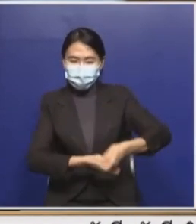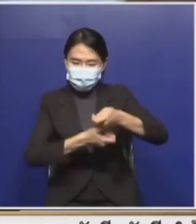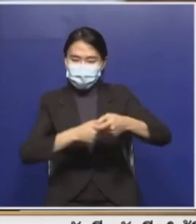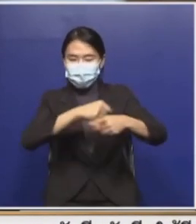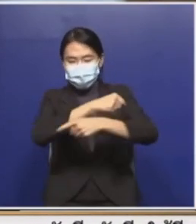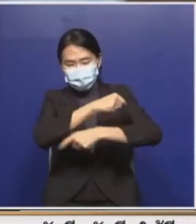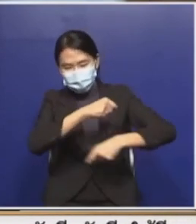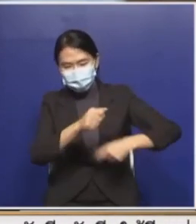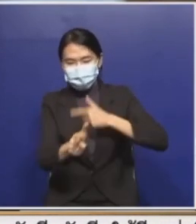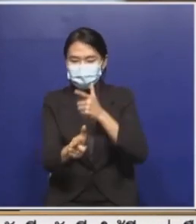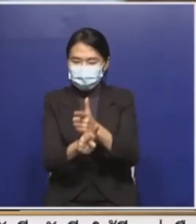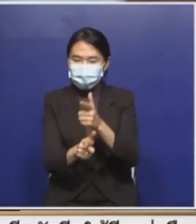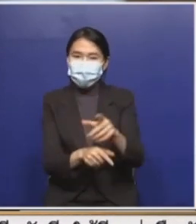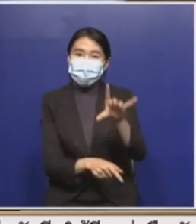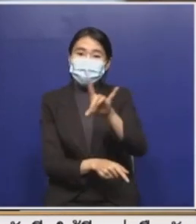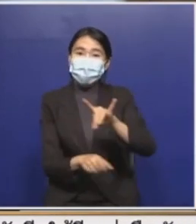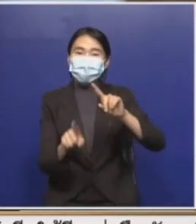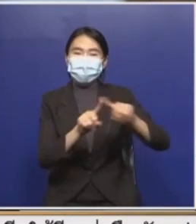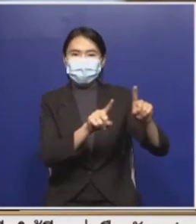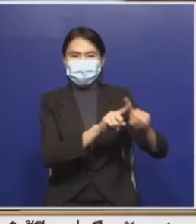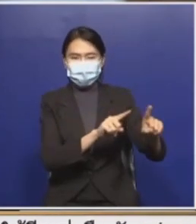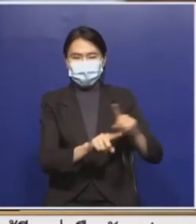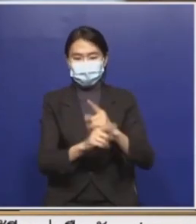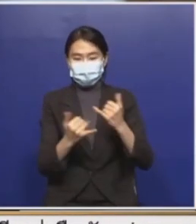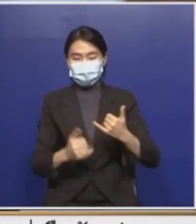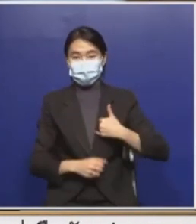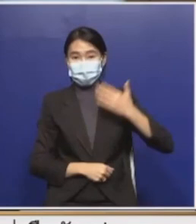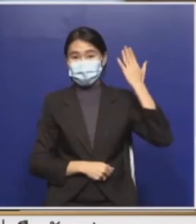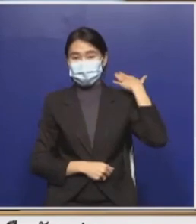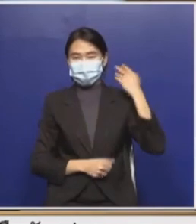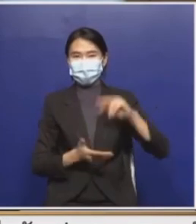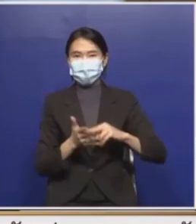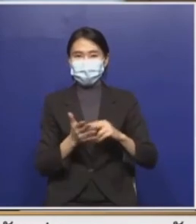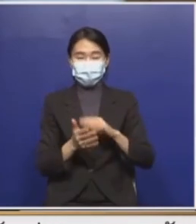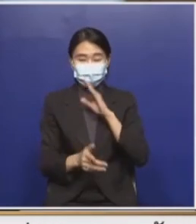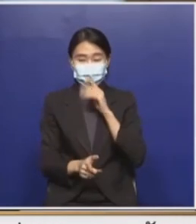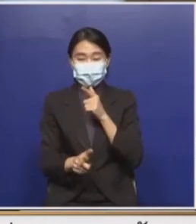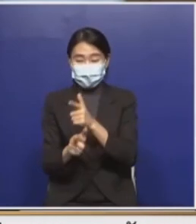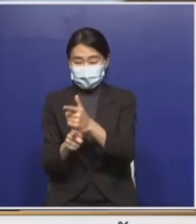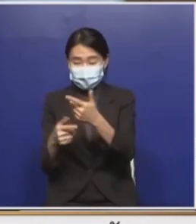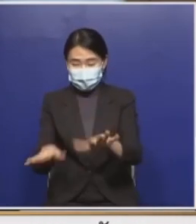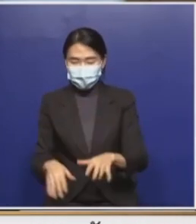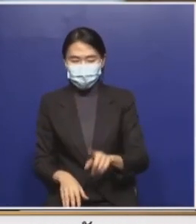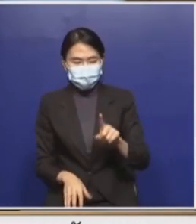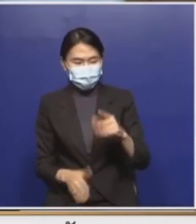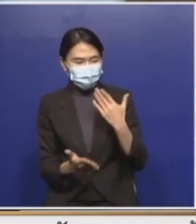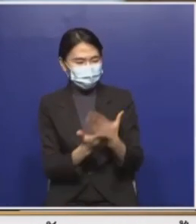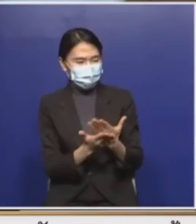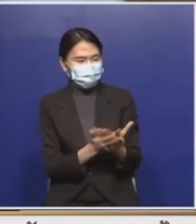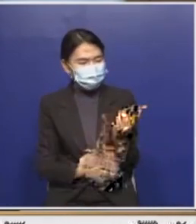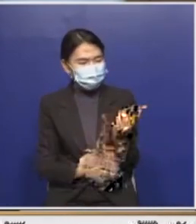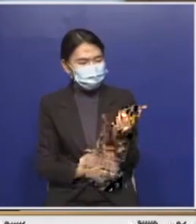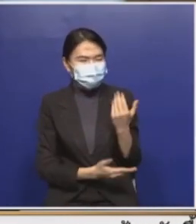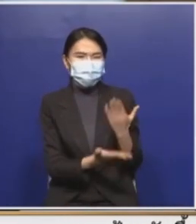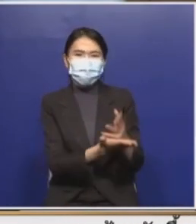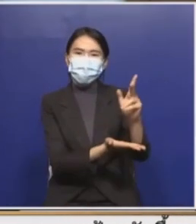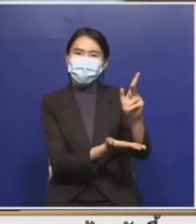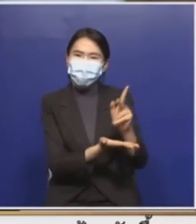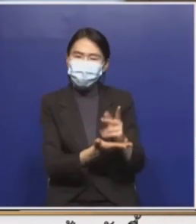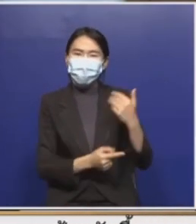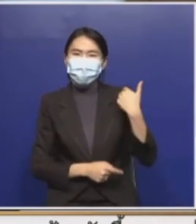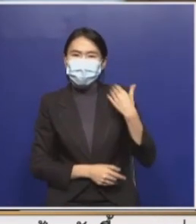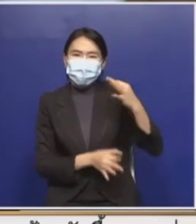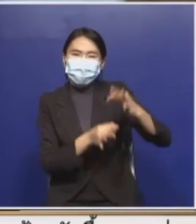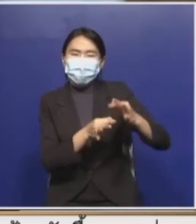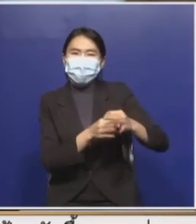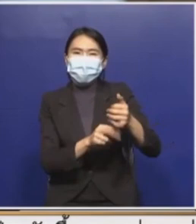ปเลี้ยงวัวปรากฏว่าก่อนที่จะเลี้ยงก็ต้องไปกู้ยืมเงินมายืมเงินธ.ก.ส.บ้างยืมเงินจ